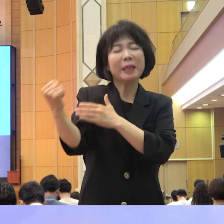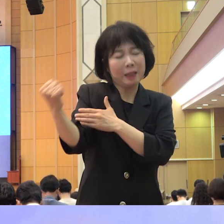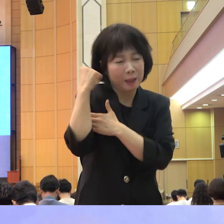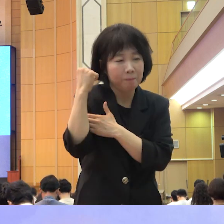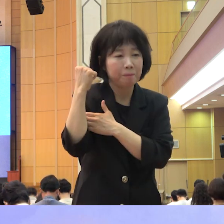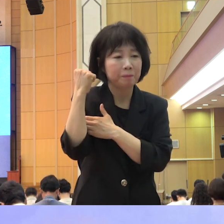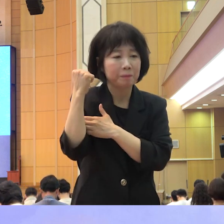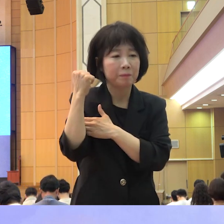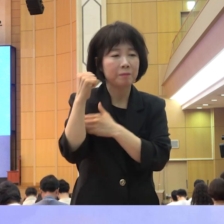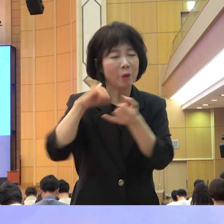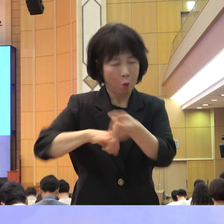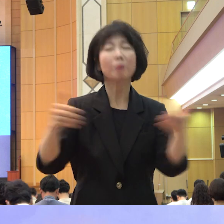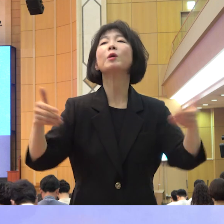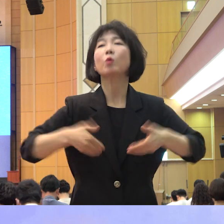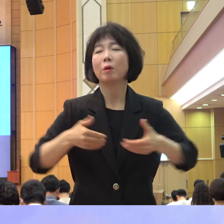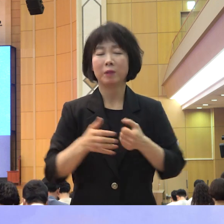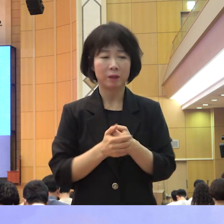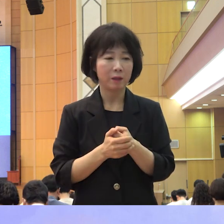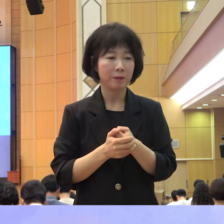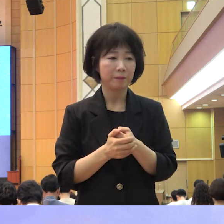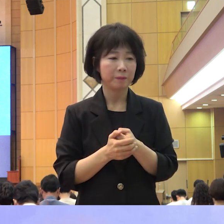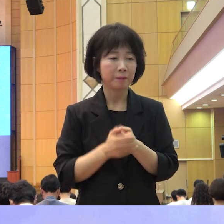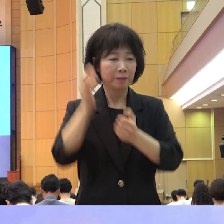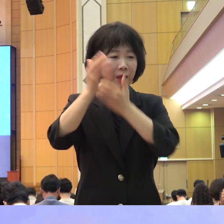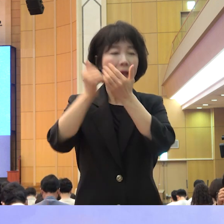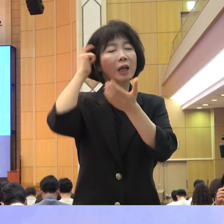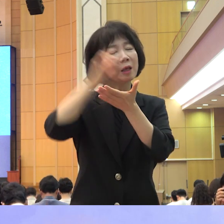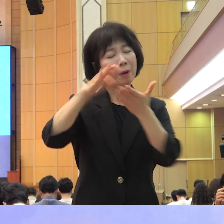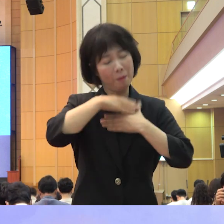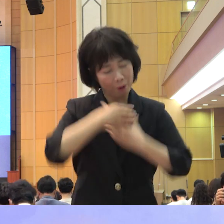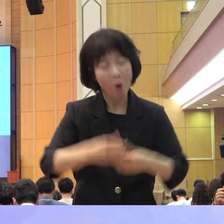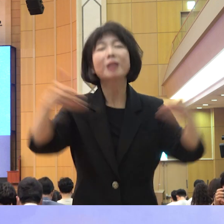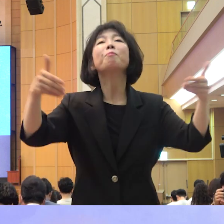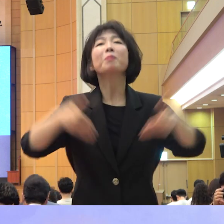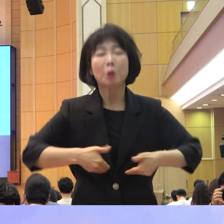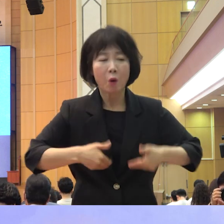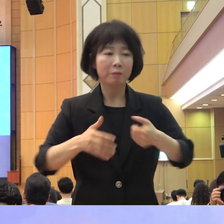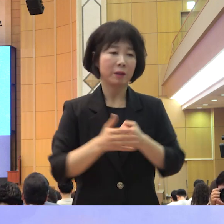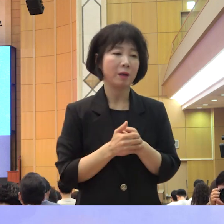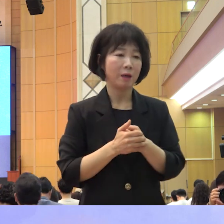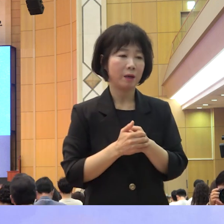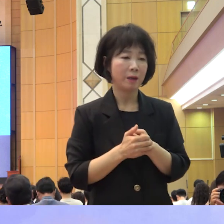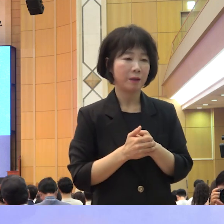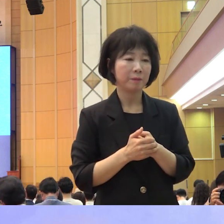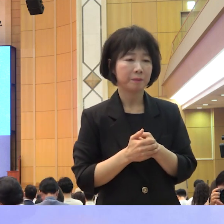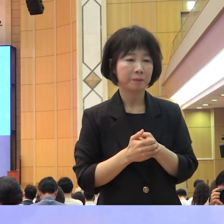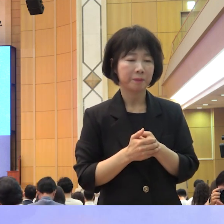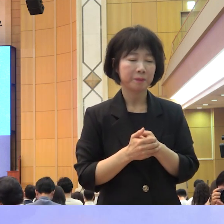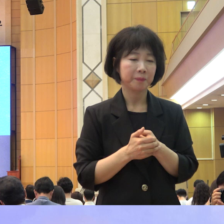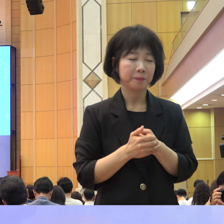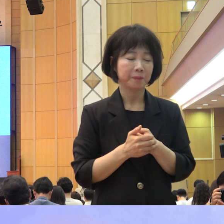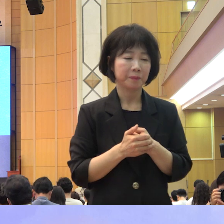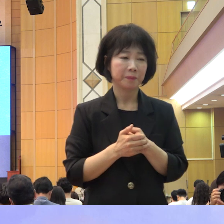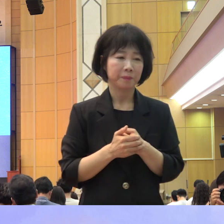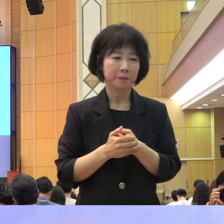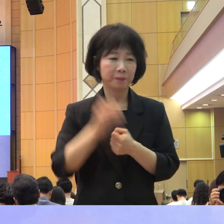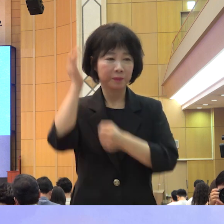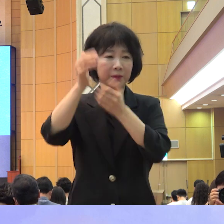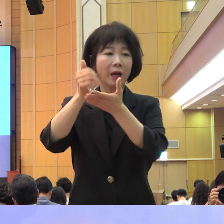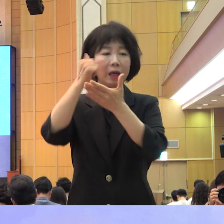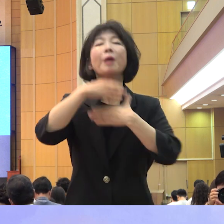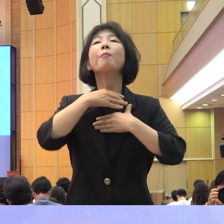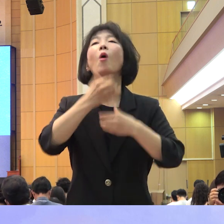힘이 반드시 필요합니다. 하나님의 평안이 필요합니다. 이 아이들에게